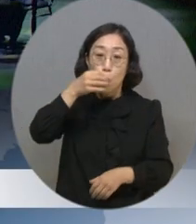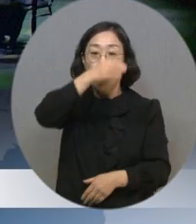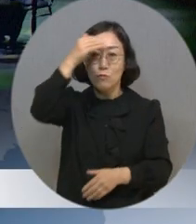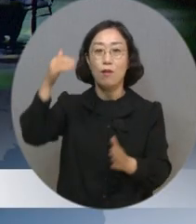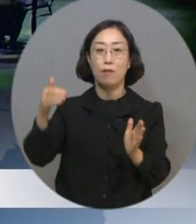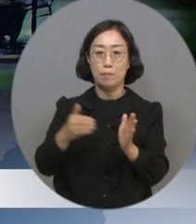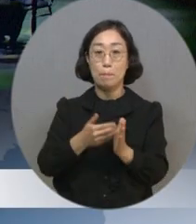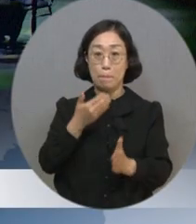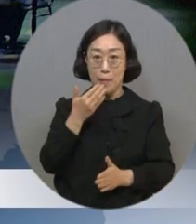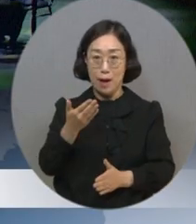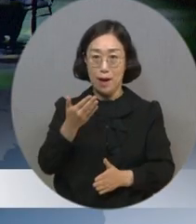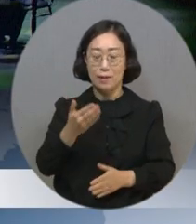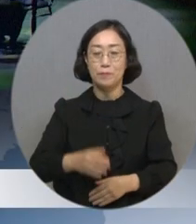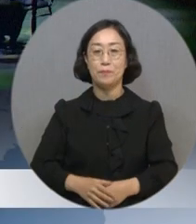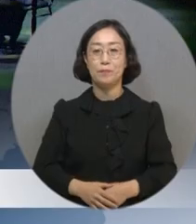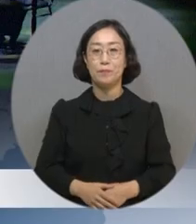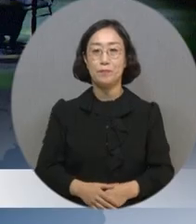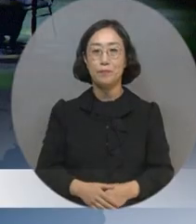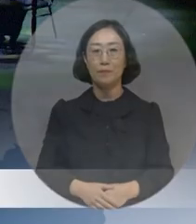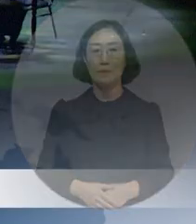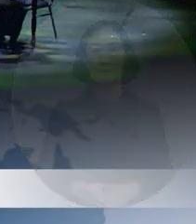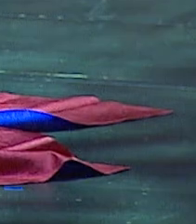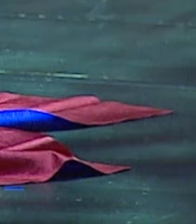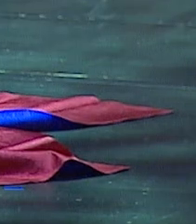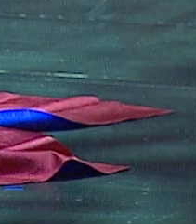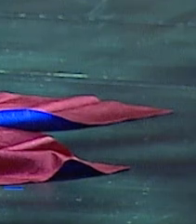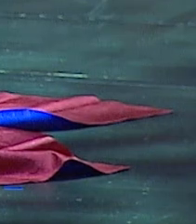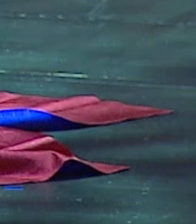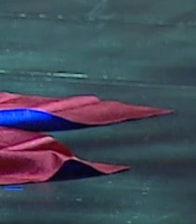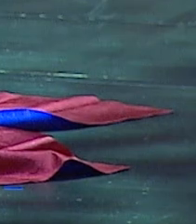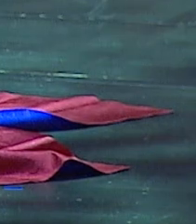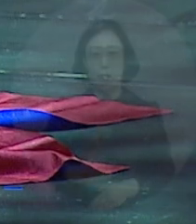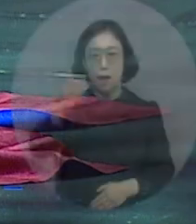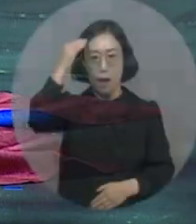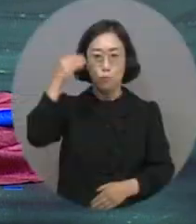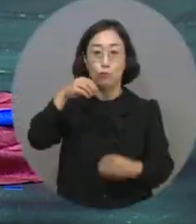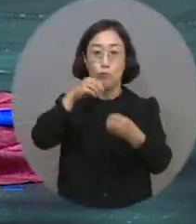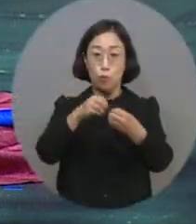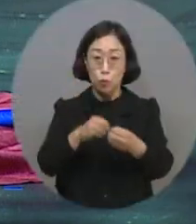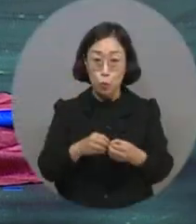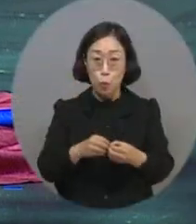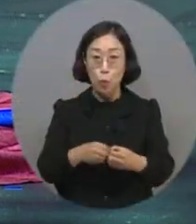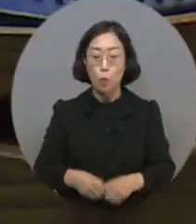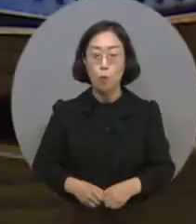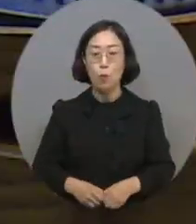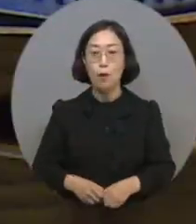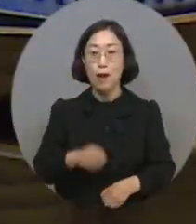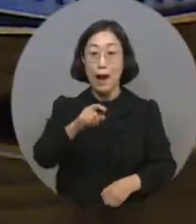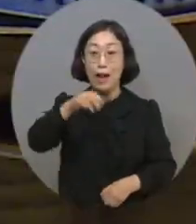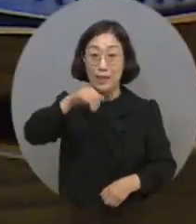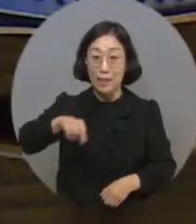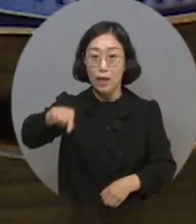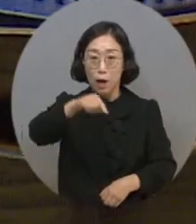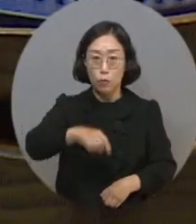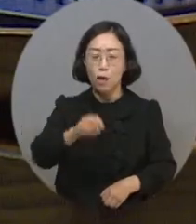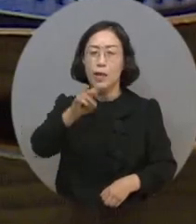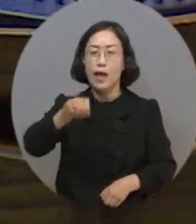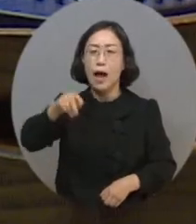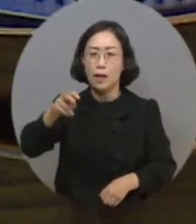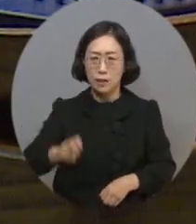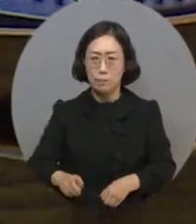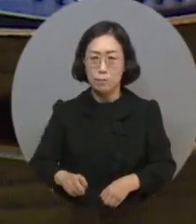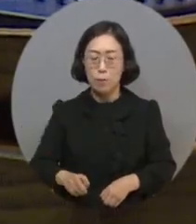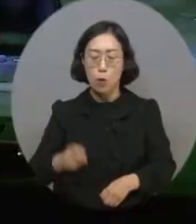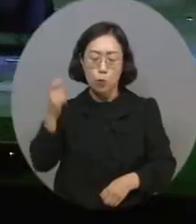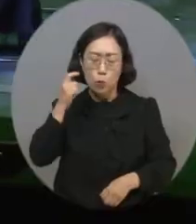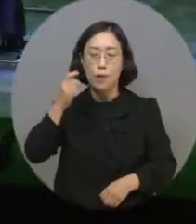시간인데요. 정유정 기자가 전합니다. 한국의 전통 현악기 중 하나인 양금은 소리가 맑고